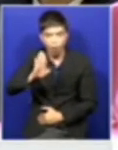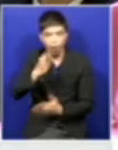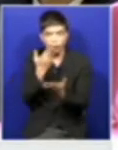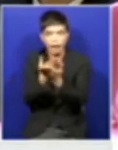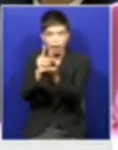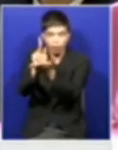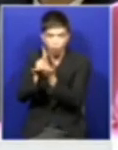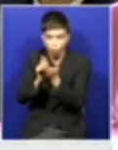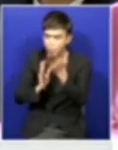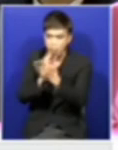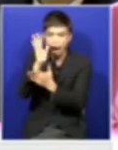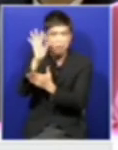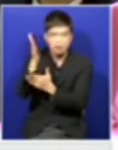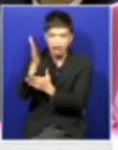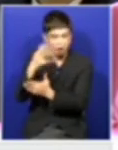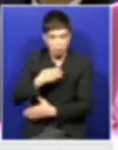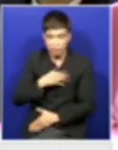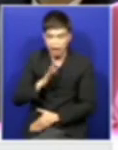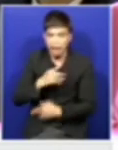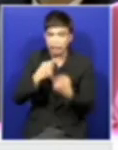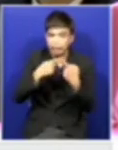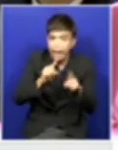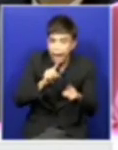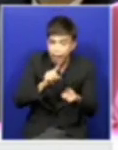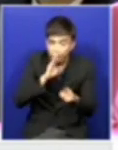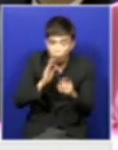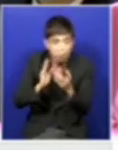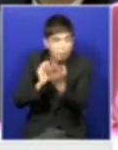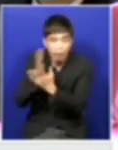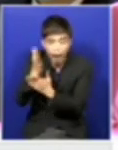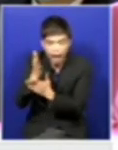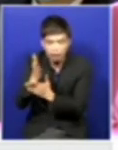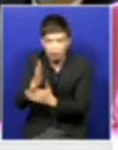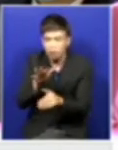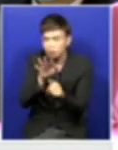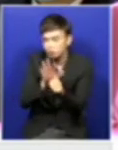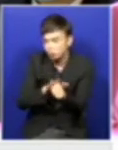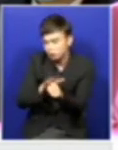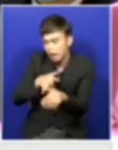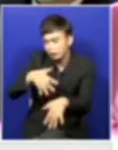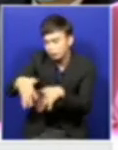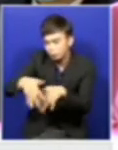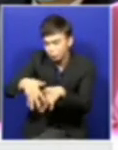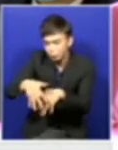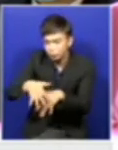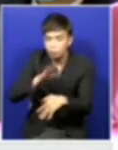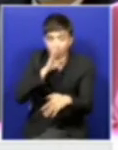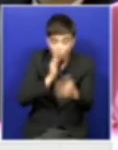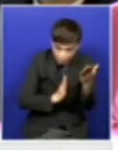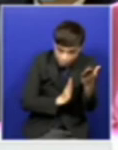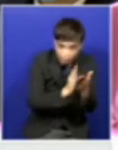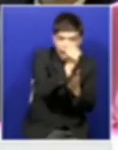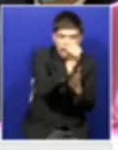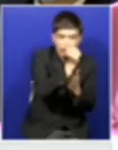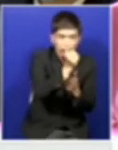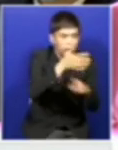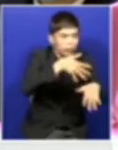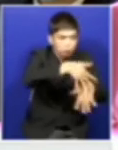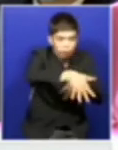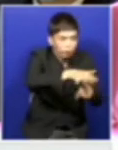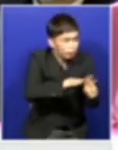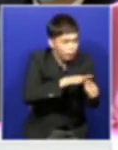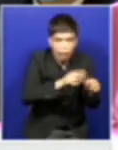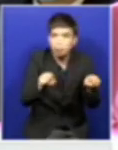ชนและถ้าพ.ร.บ.นี้ผ่านก็สงสารพี่น้องประชาชนต้องใช้หนี้วันนี้ฝากเขาว่าใ